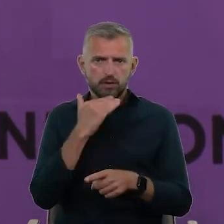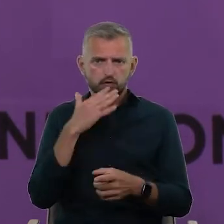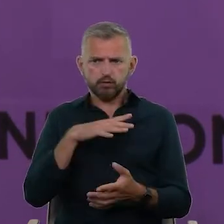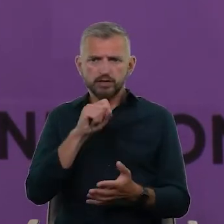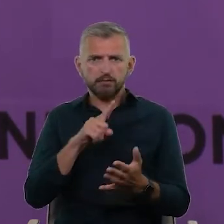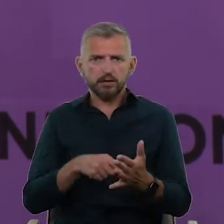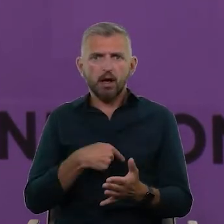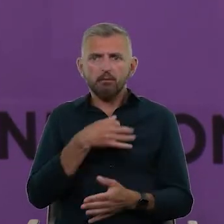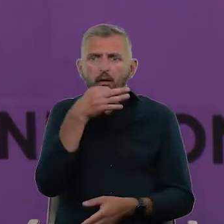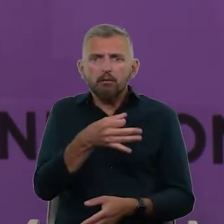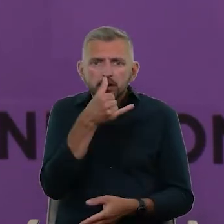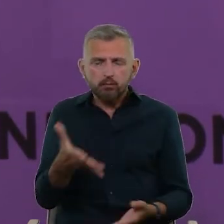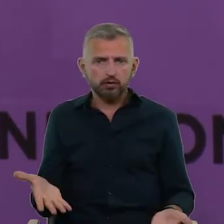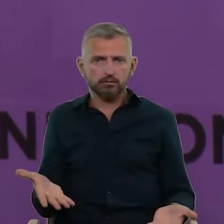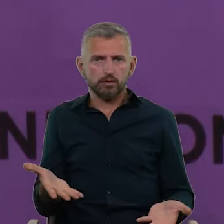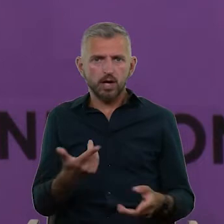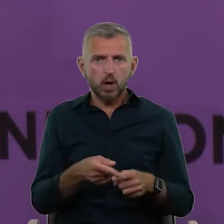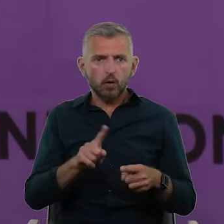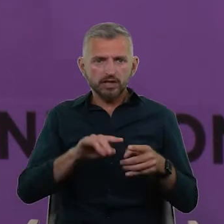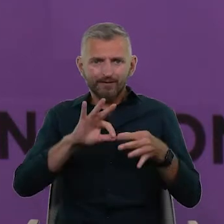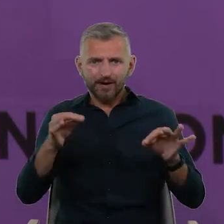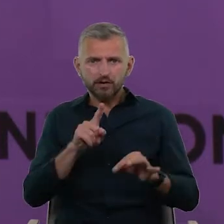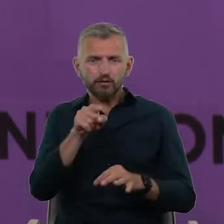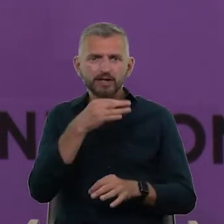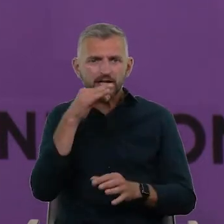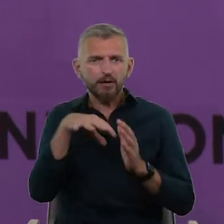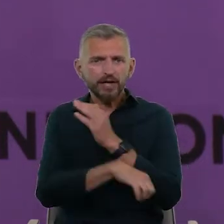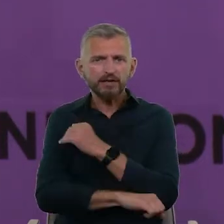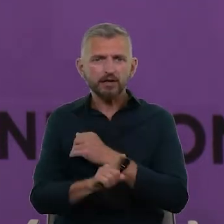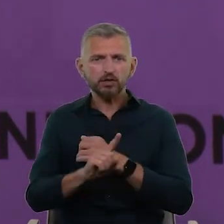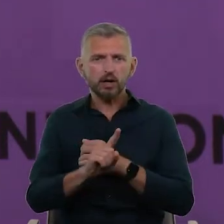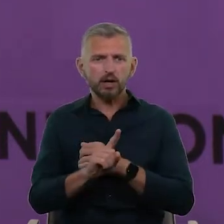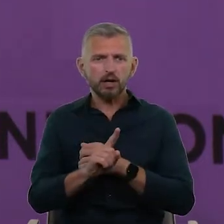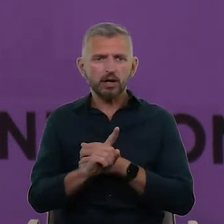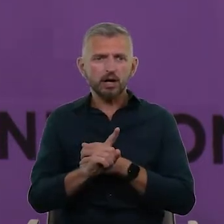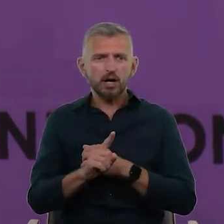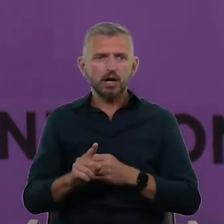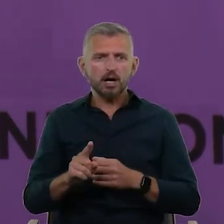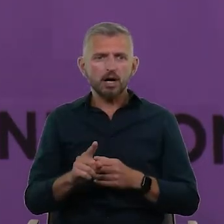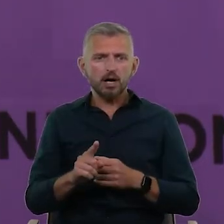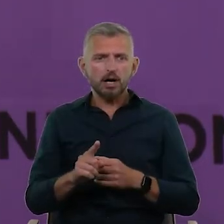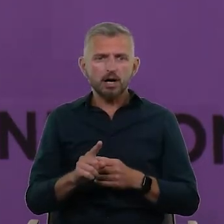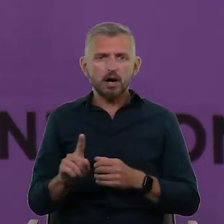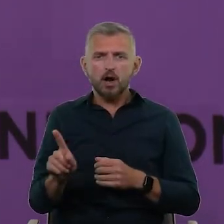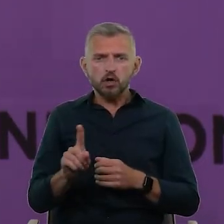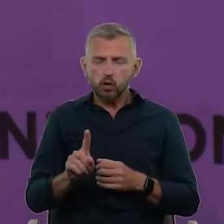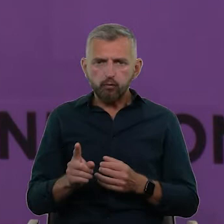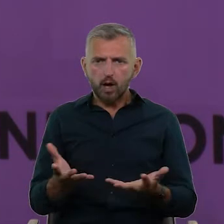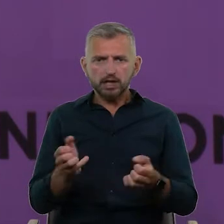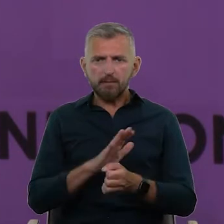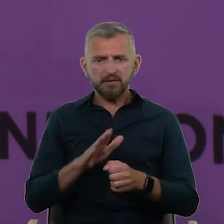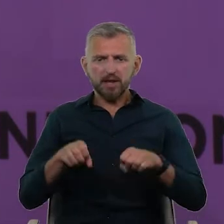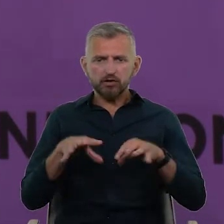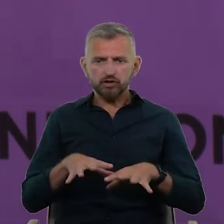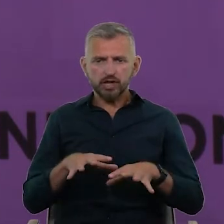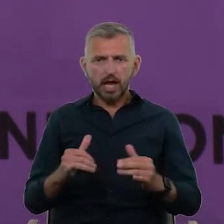запитань, на які ми не могли дати відповідь. Оця фраза, яку ви сказали в кінці, щоб ми не приймали рішення для нас замість, ну, без нас.